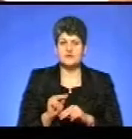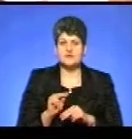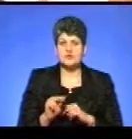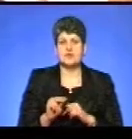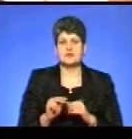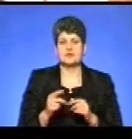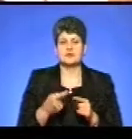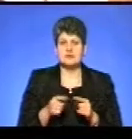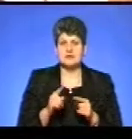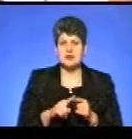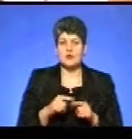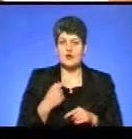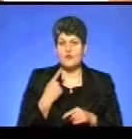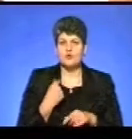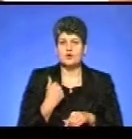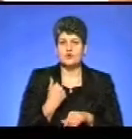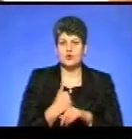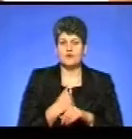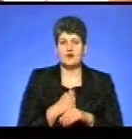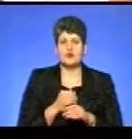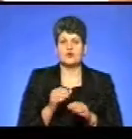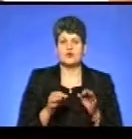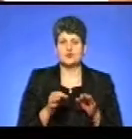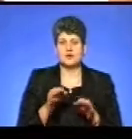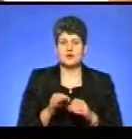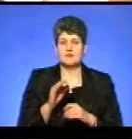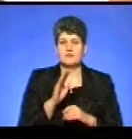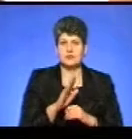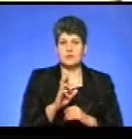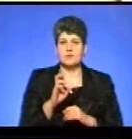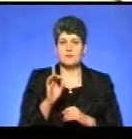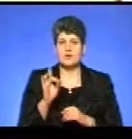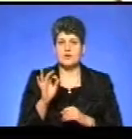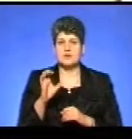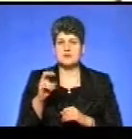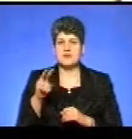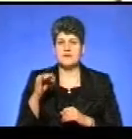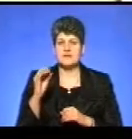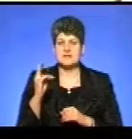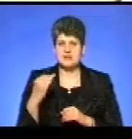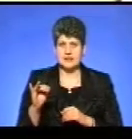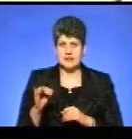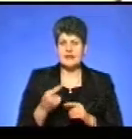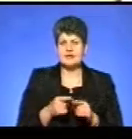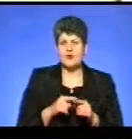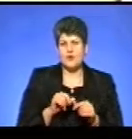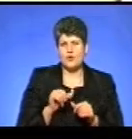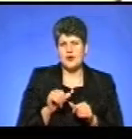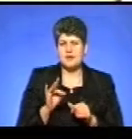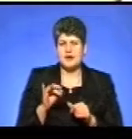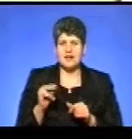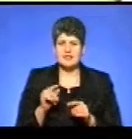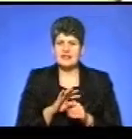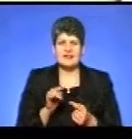говорить голова журі у номінації «Захист вітчизни» Володимир Брославський. Деякі речі, які не зовсім